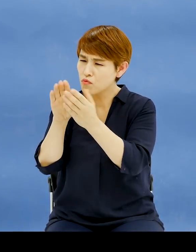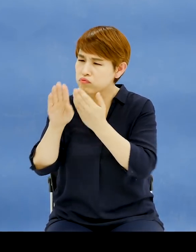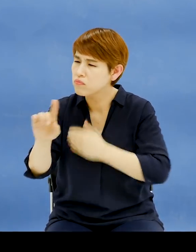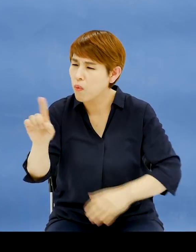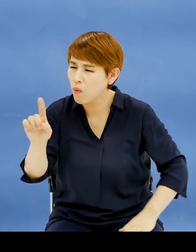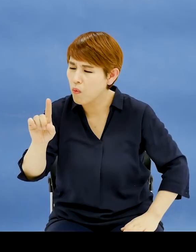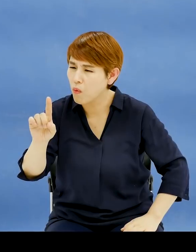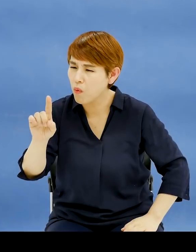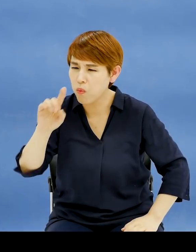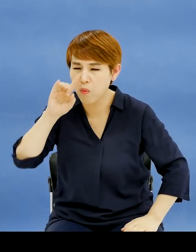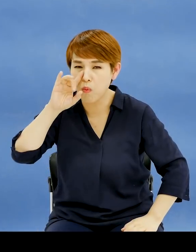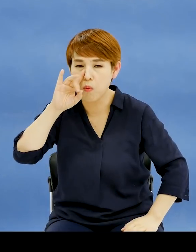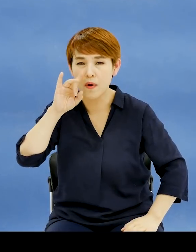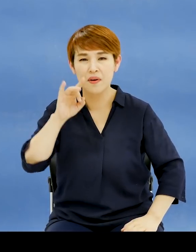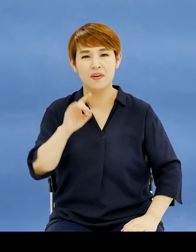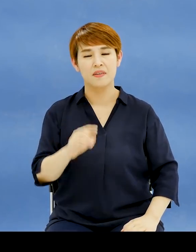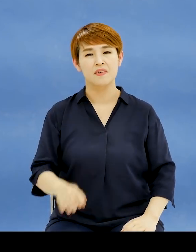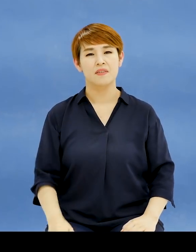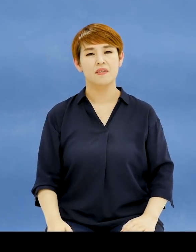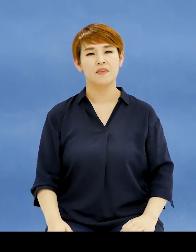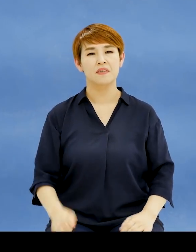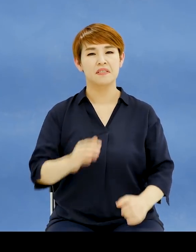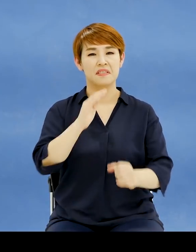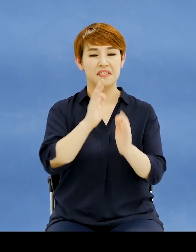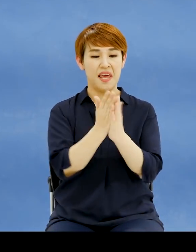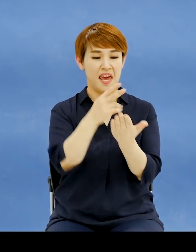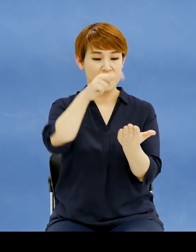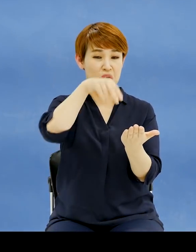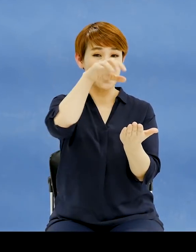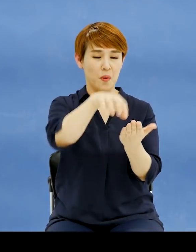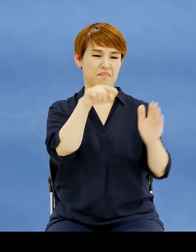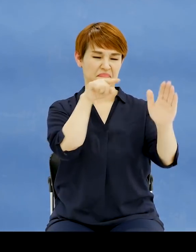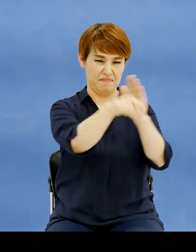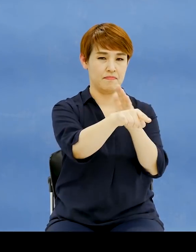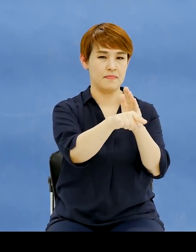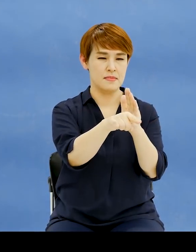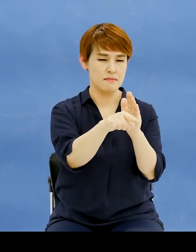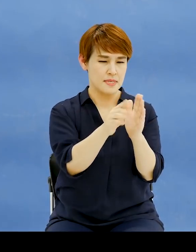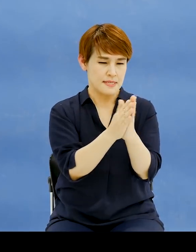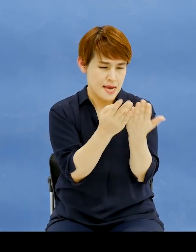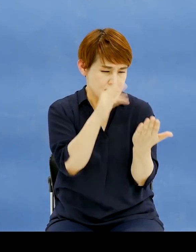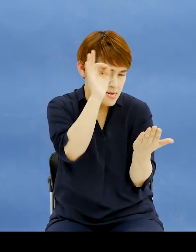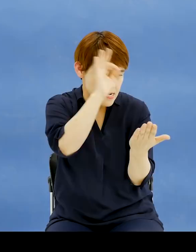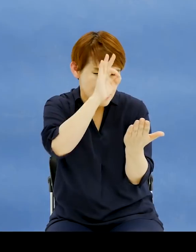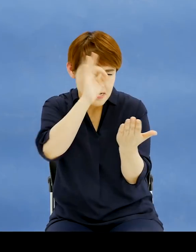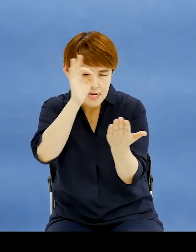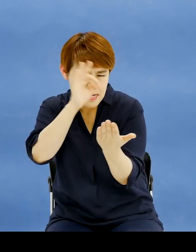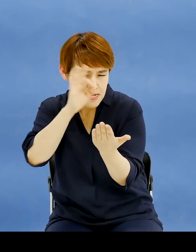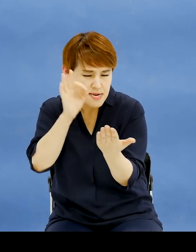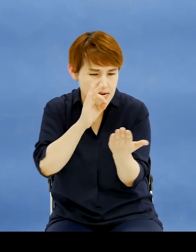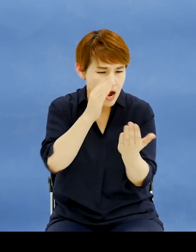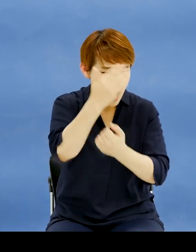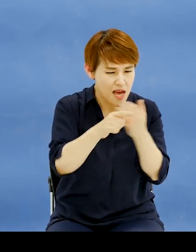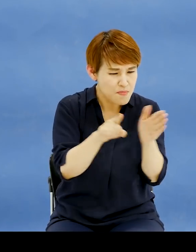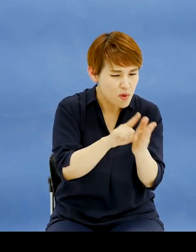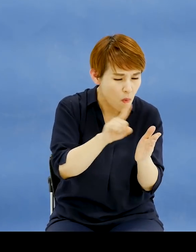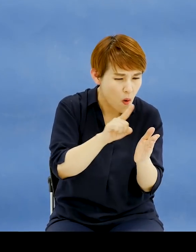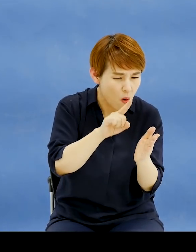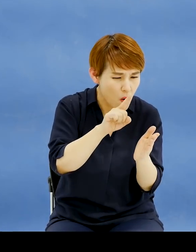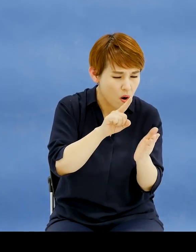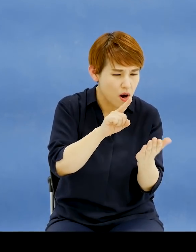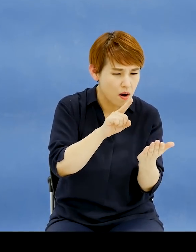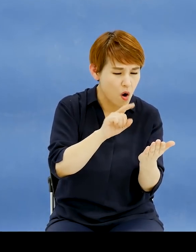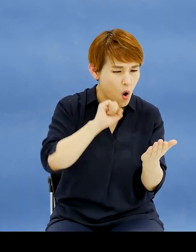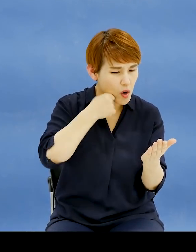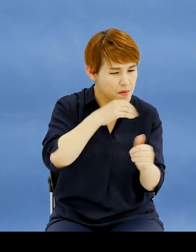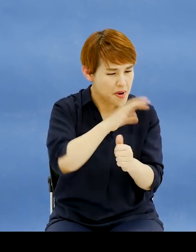되는 거지 네. 해서 그 국립중앙도서관이 있어요. 서초동에 네네. 가면 큰 거. 거기 가서 막 간증집을 뒤지면서 어떻게